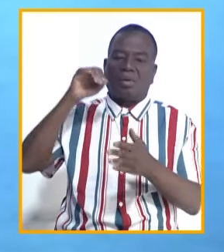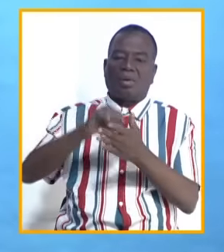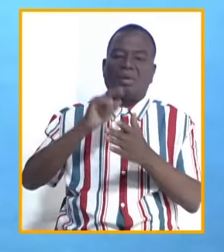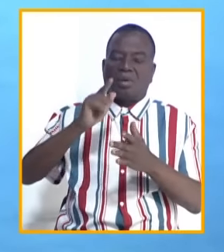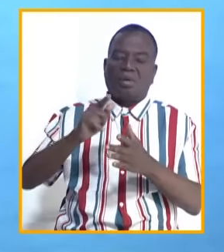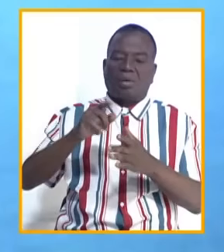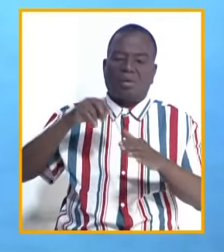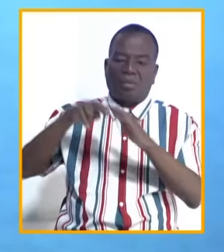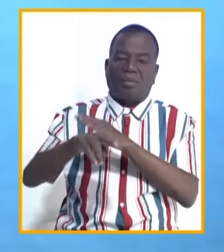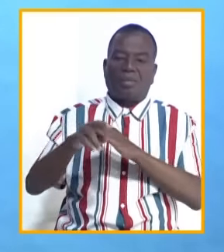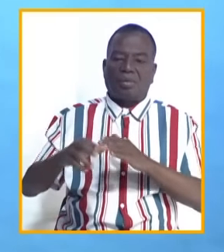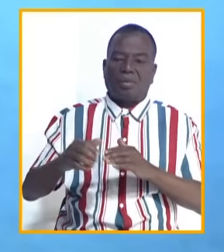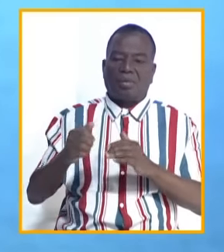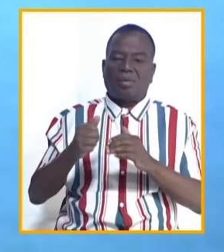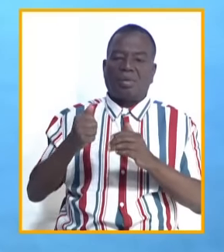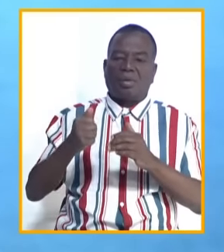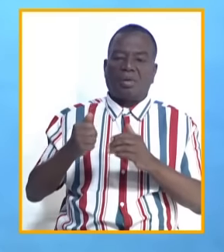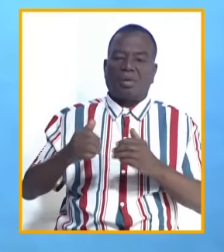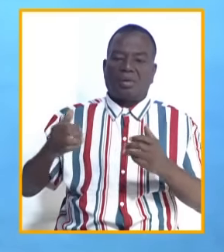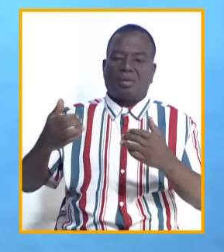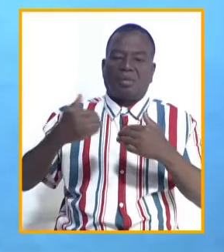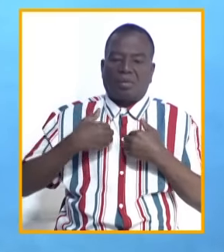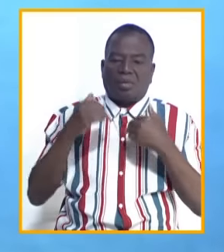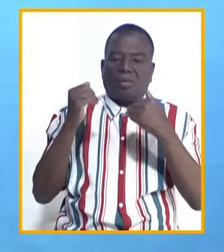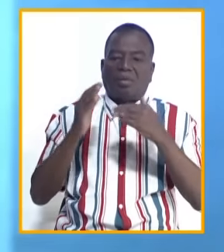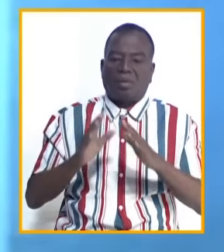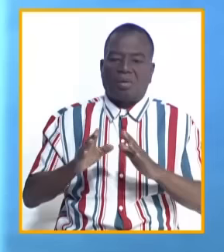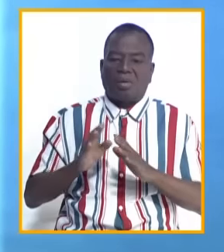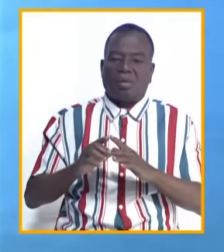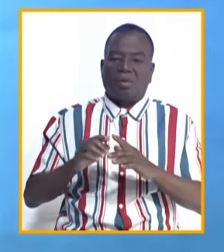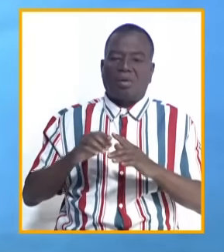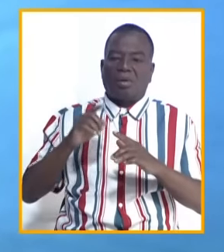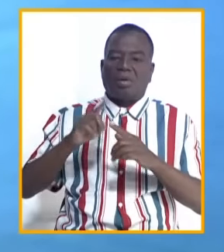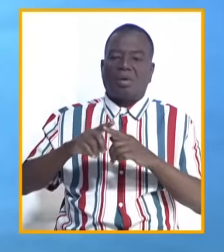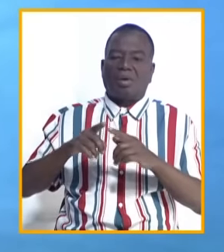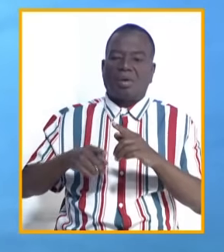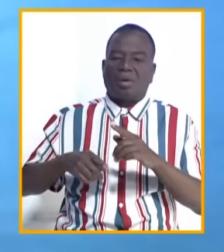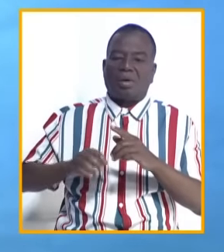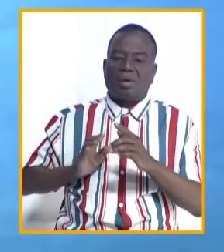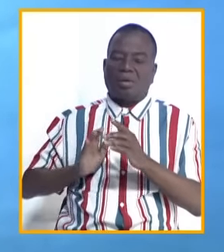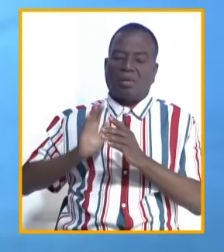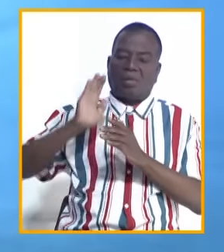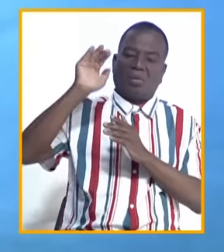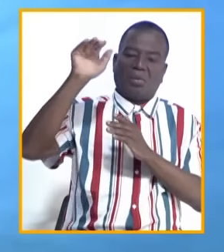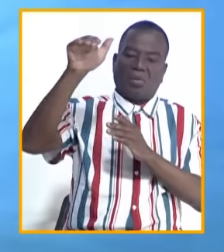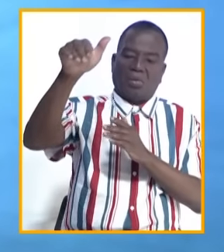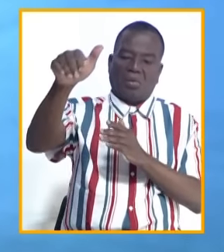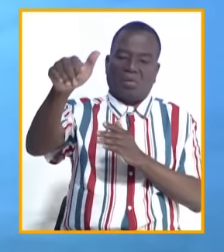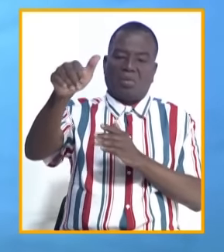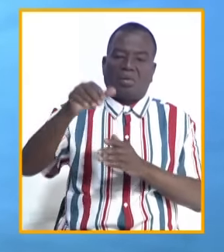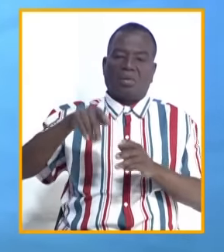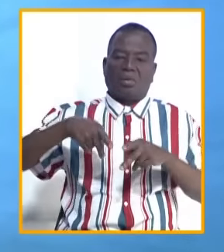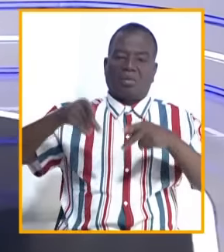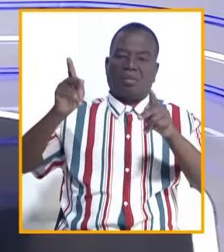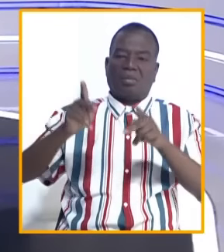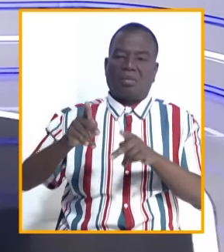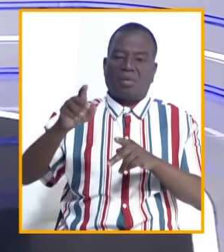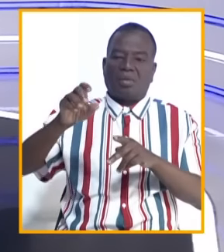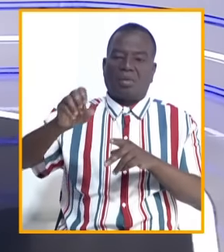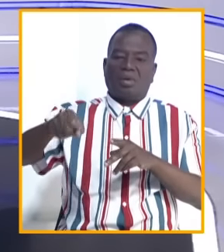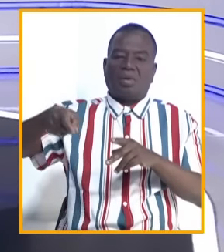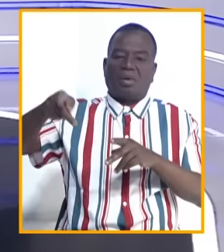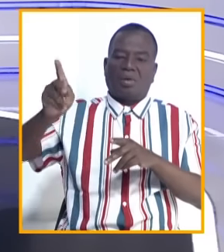son premier point dans cette campagne 2024-2025. Et puis le deuxième fait, c'est le but du portier du FC San Pedro, Youssef, qui a marqué à